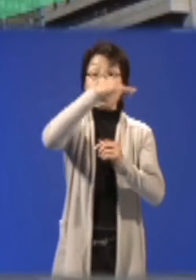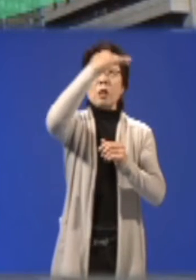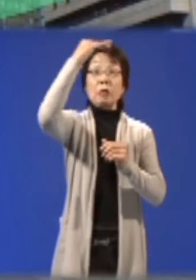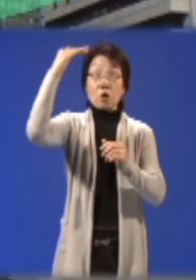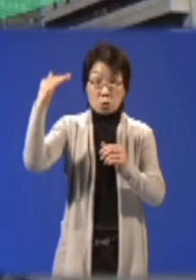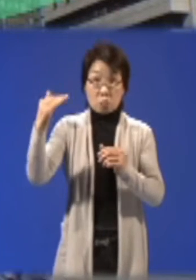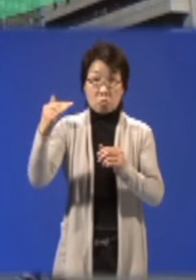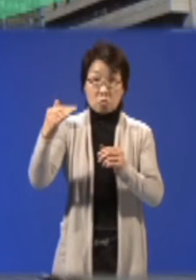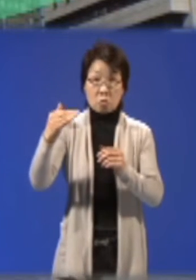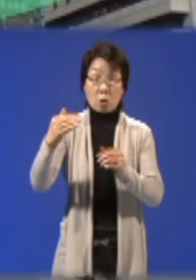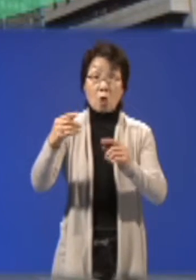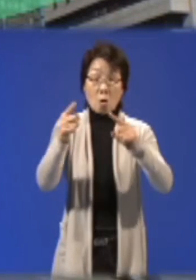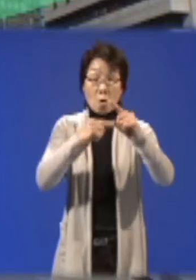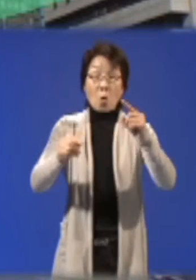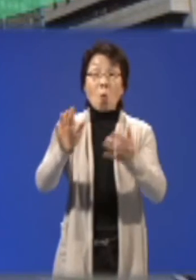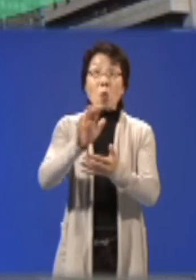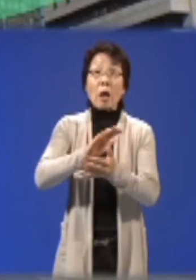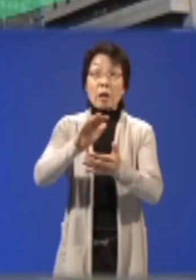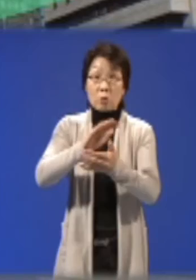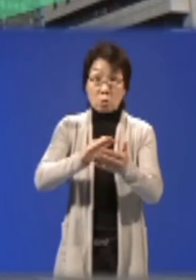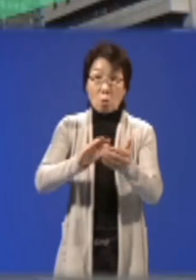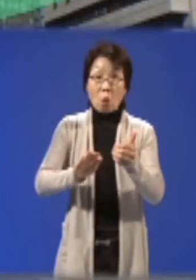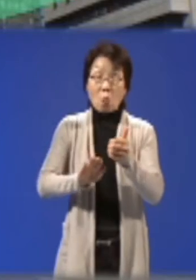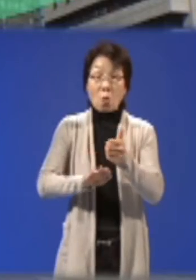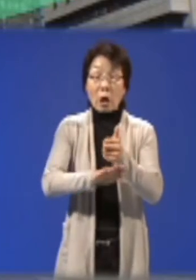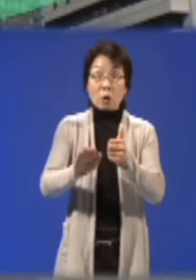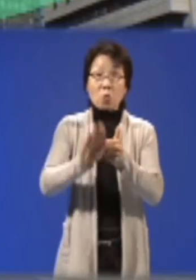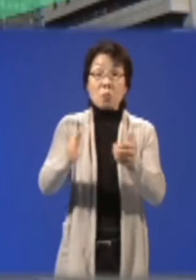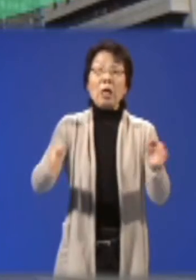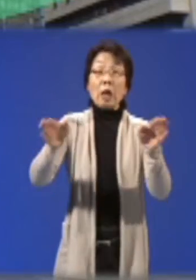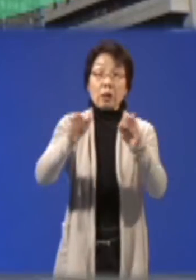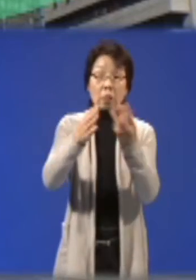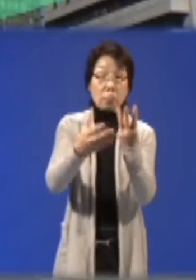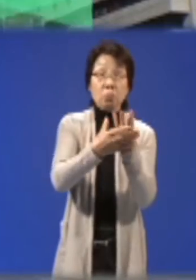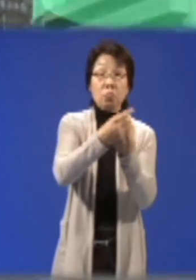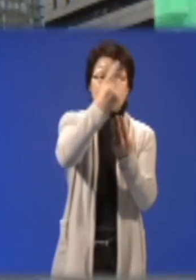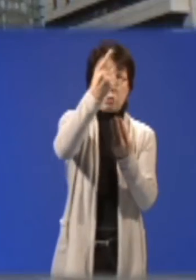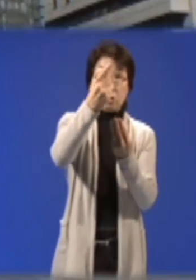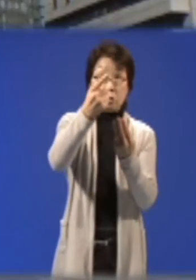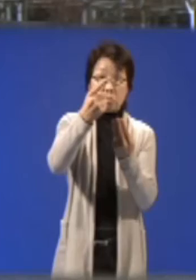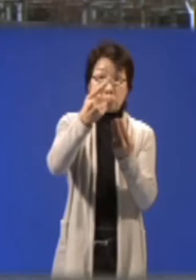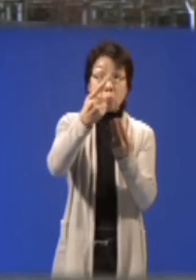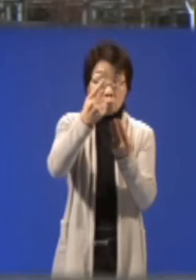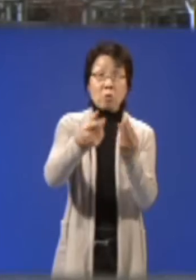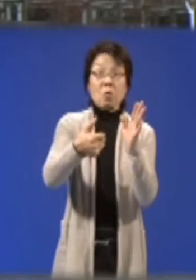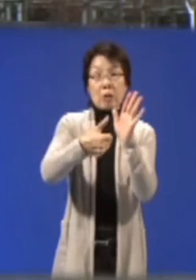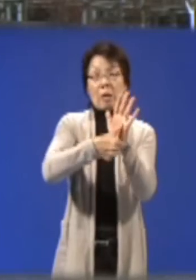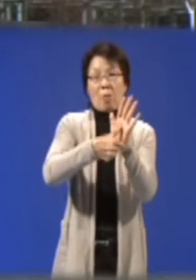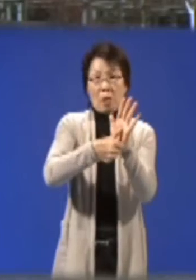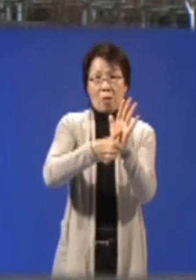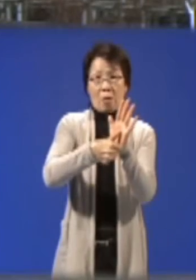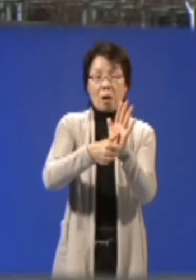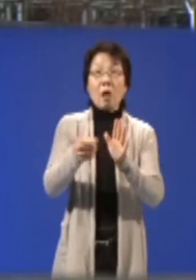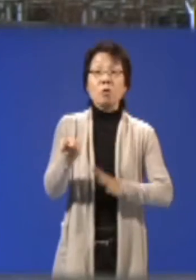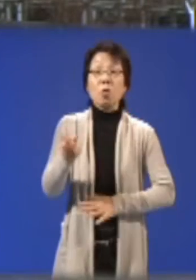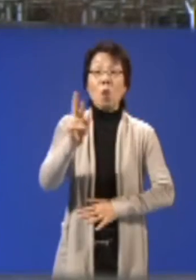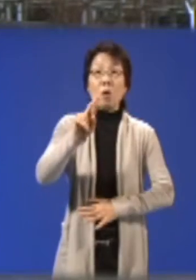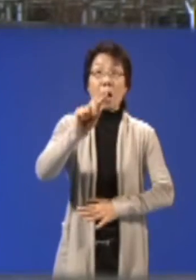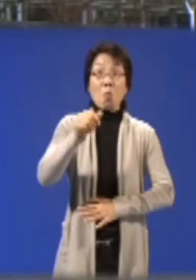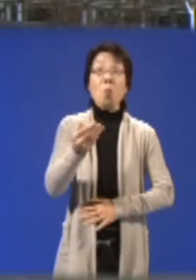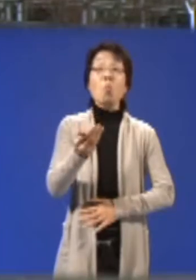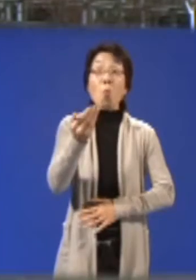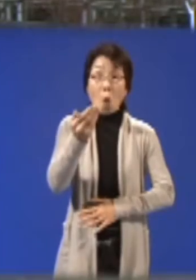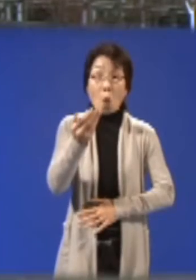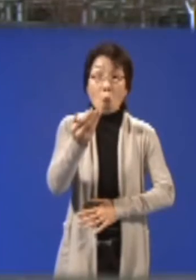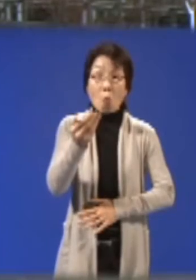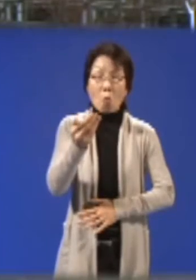市郊外と環境未来館の総称として昨年名付けられました。だからソランポ四日市って聞い